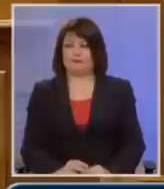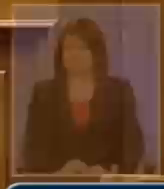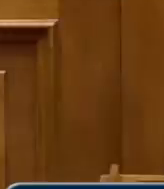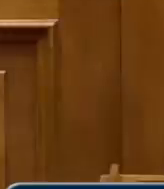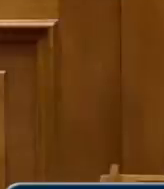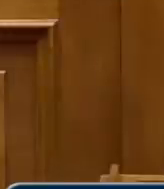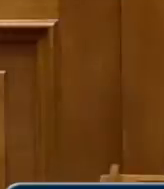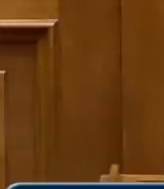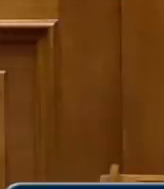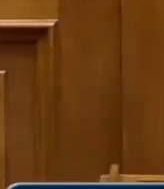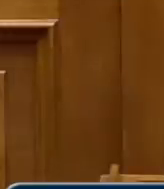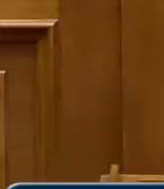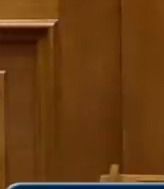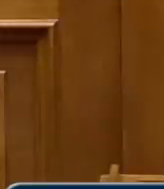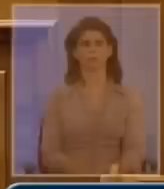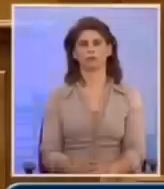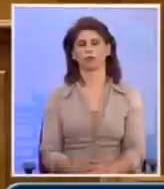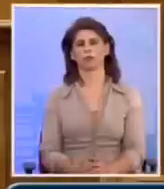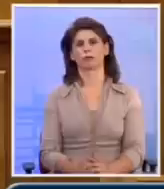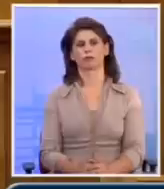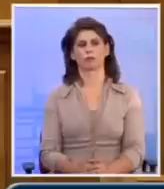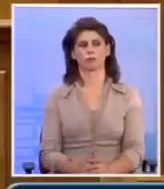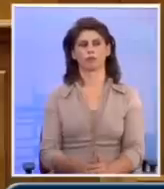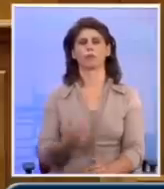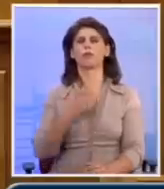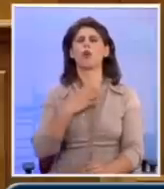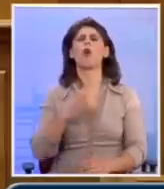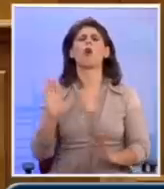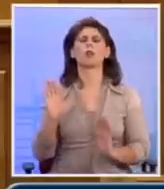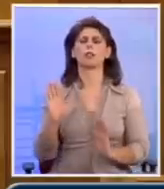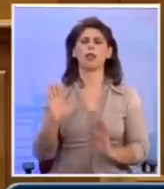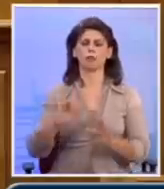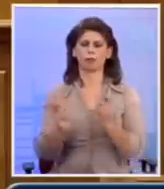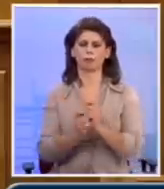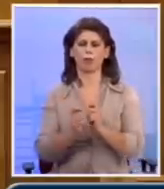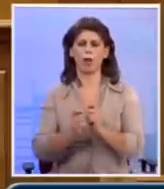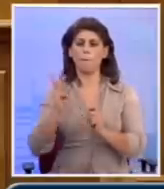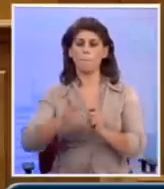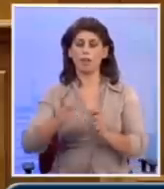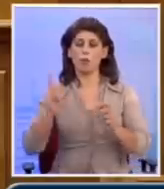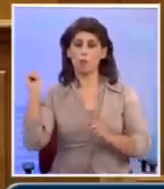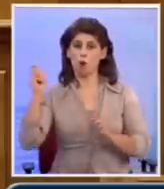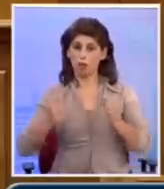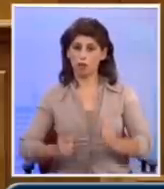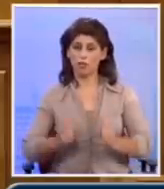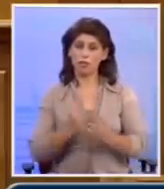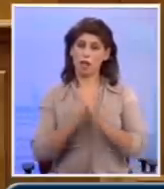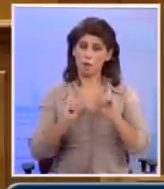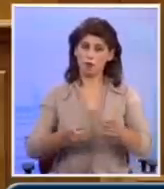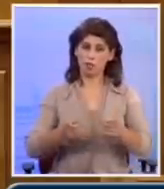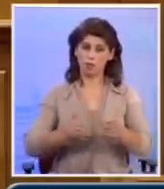από συνωμοσιολογίες και χωρίς πρόθεση ποινικοποίησης πολιτικών θέσεων και πολιτικών αποφάσεων.